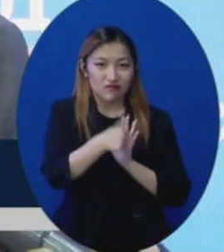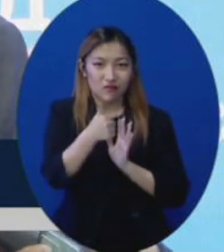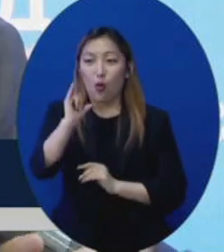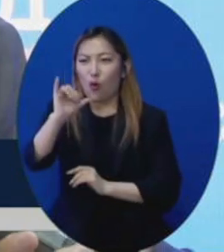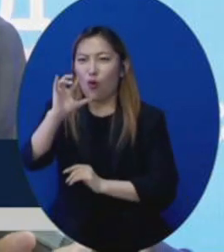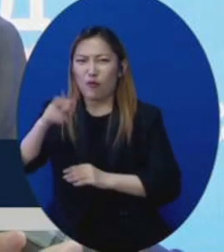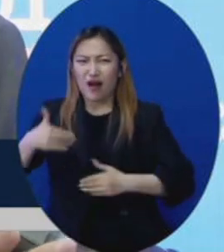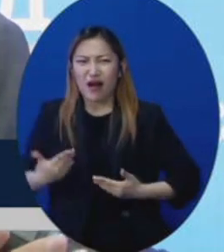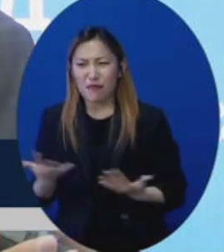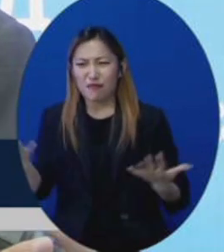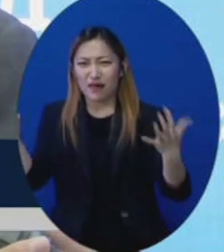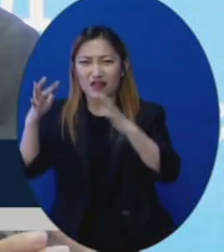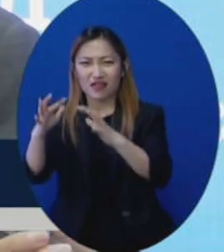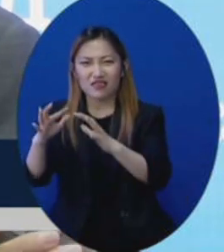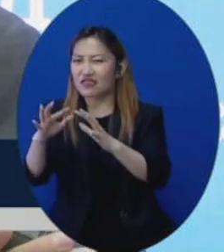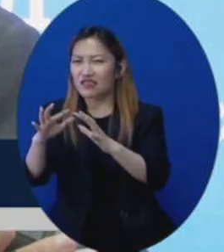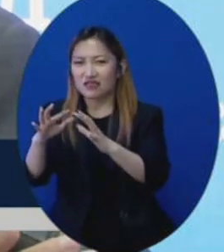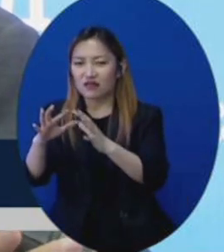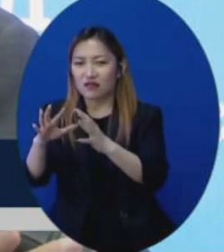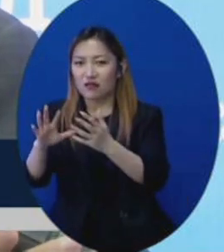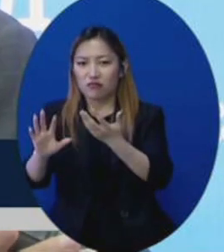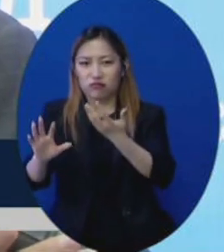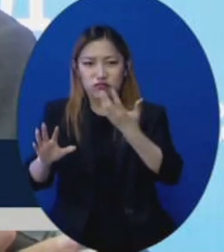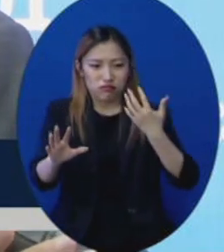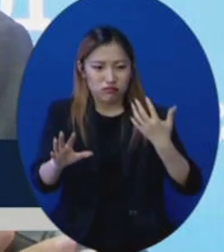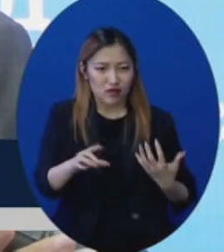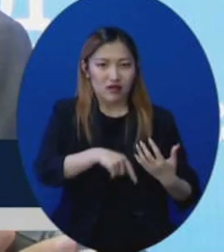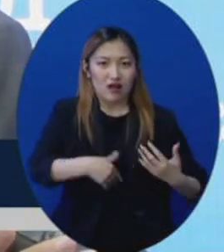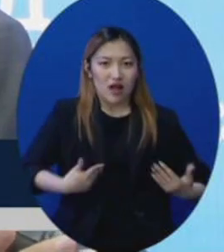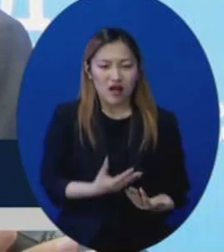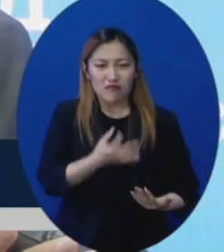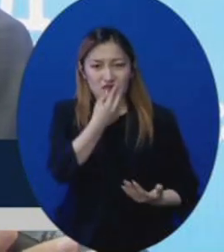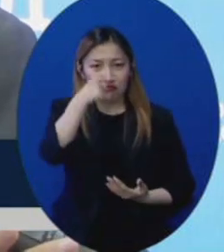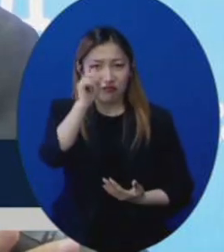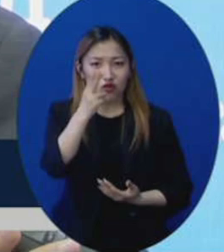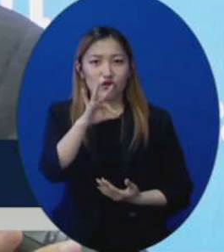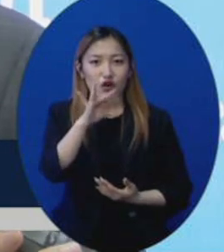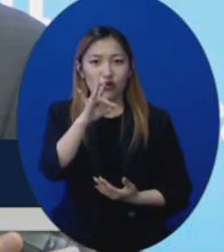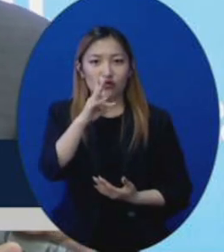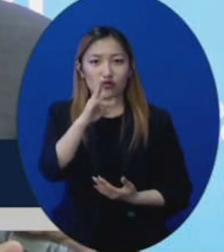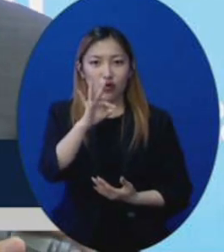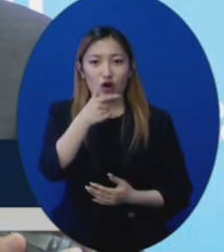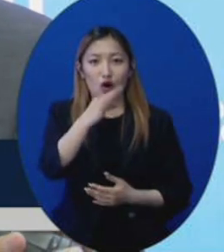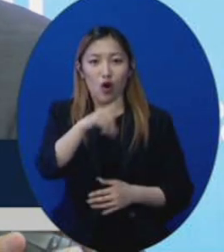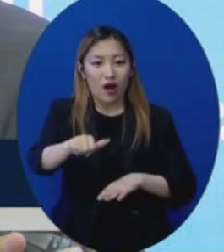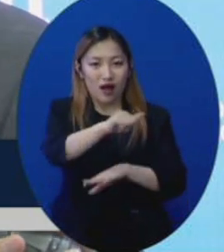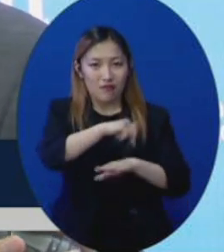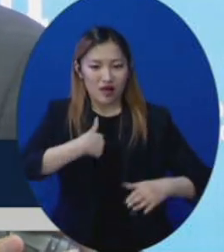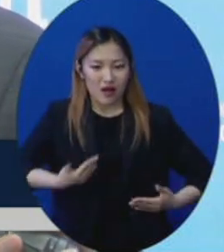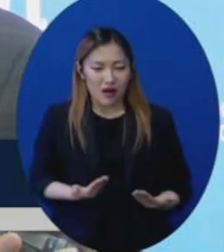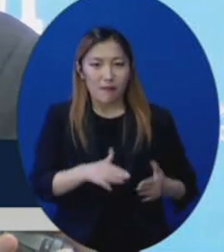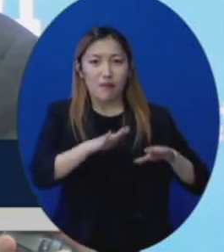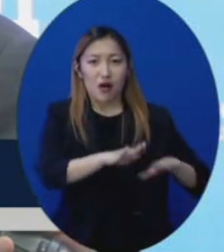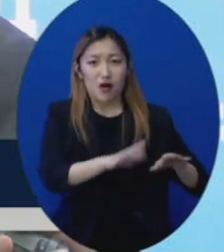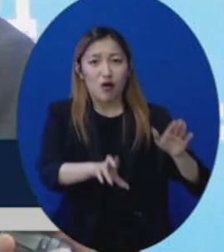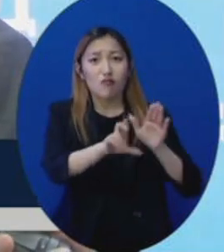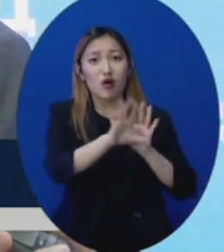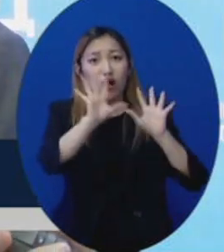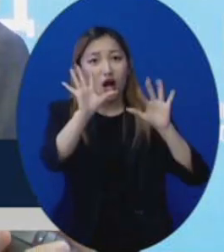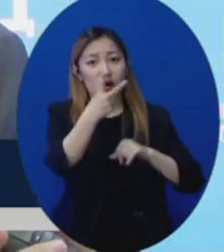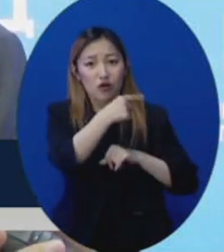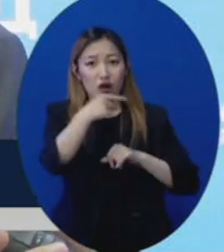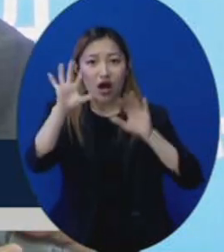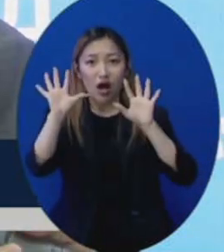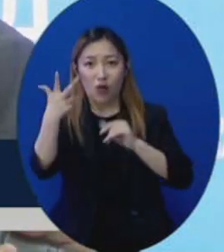саармжуулах хамгийн гол аймгийн нэг бол Дорногов аймаг. Дорногов өнөөдрийн байдлаар бас нэг 12-оос